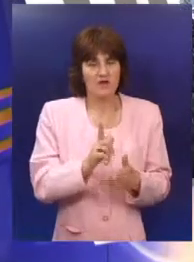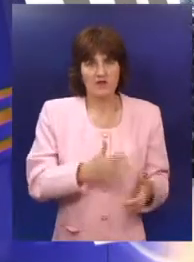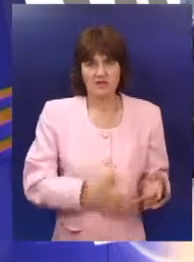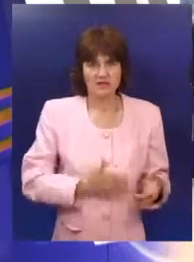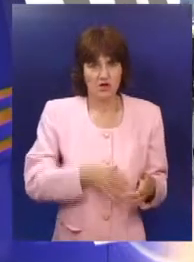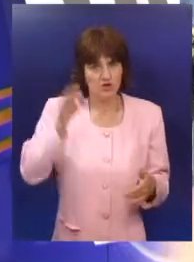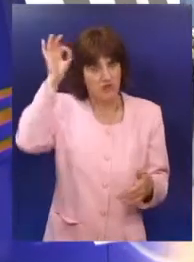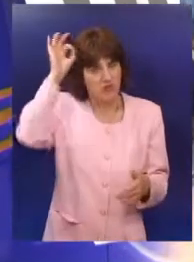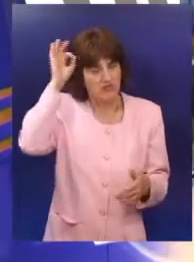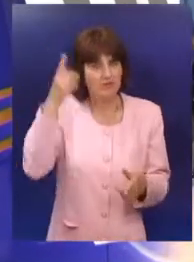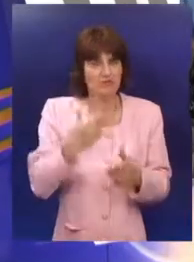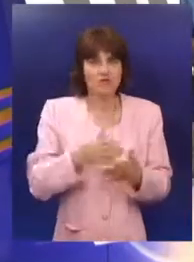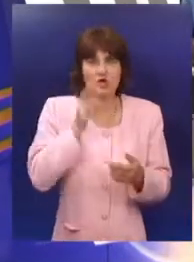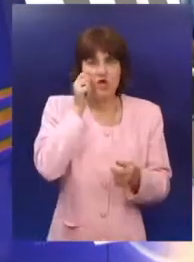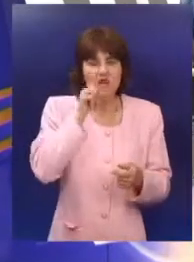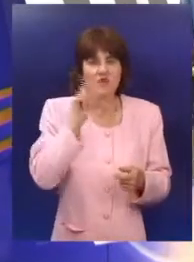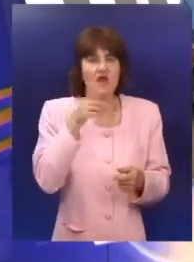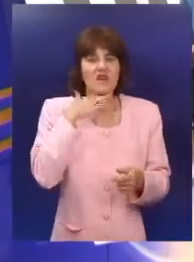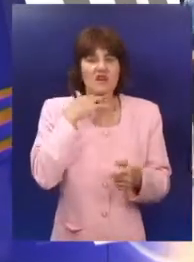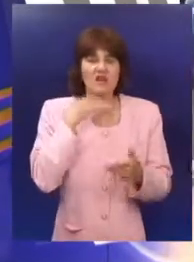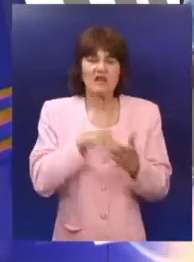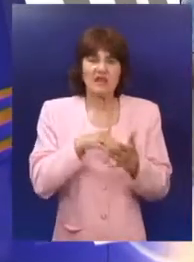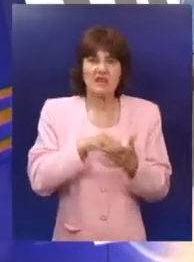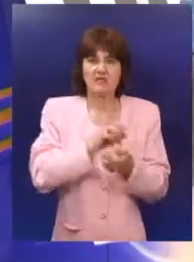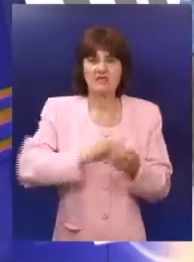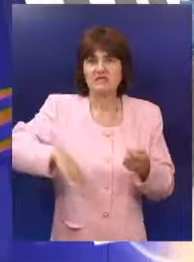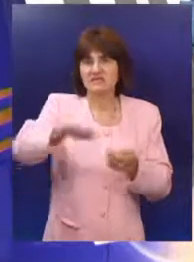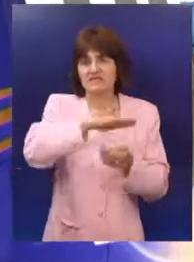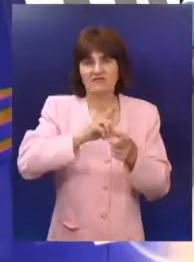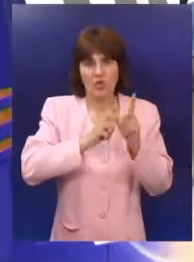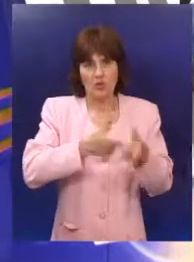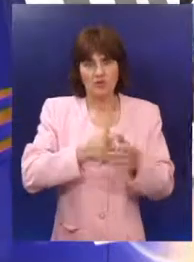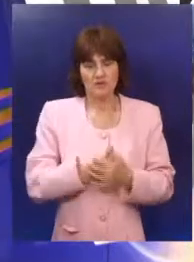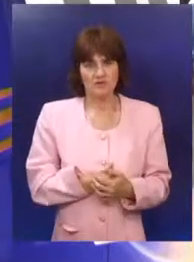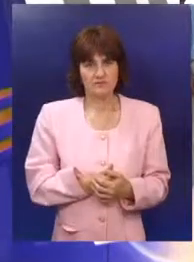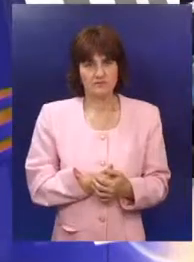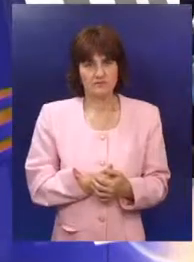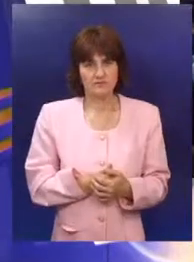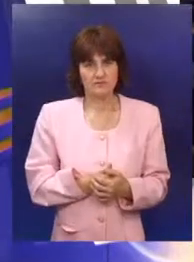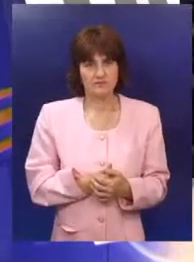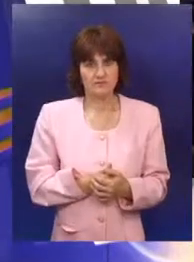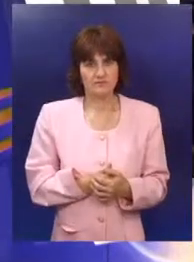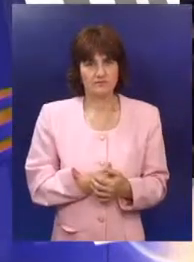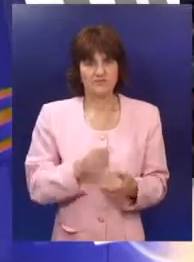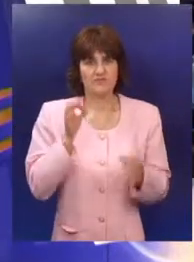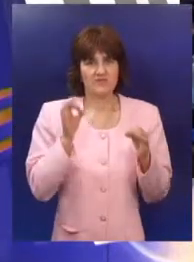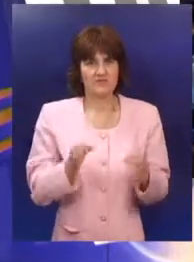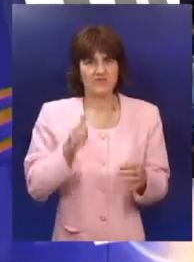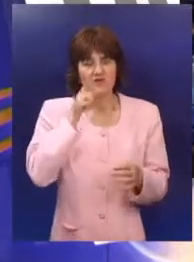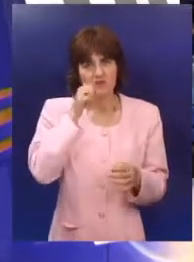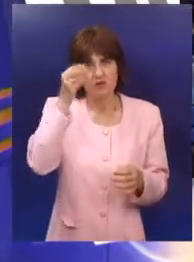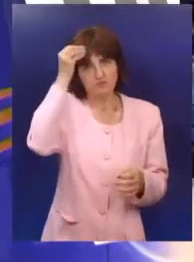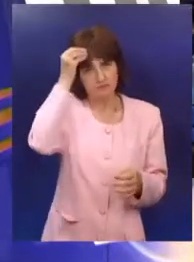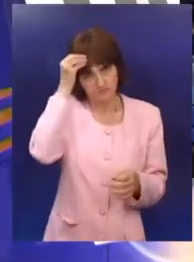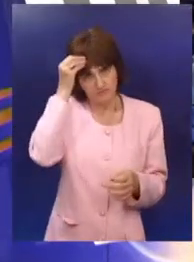bit nacističke ideologije da se uništi čitav jedan narod. Mi se naravno svakog dana sećamo svojih žrtava, a